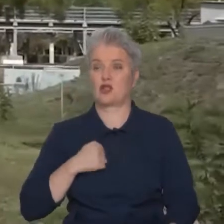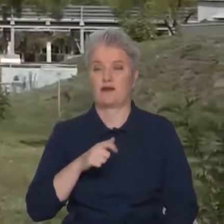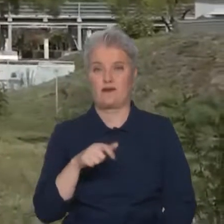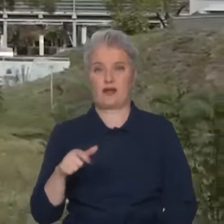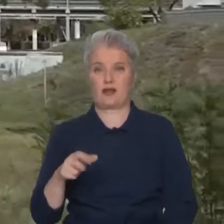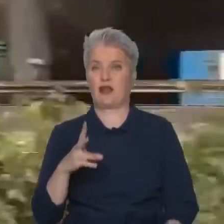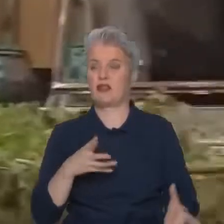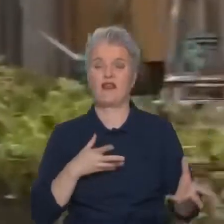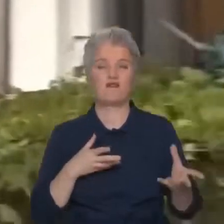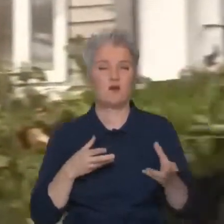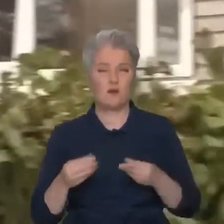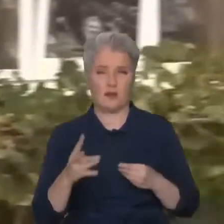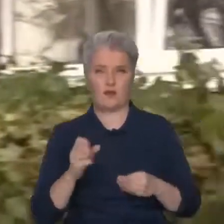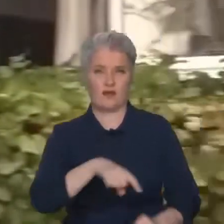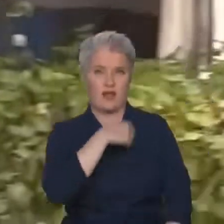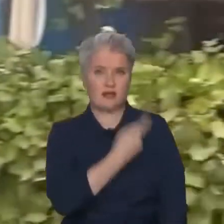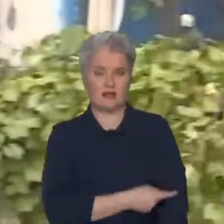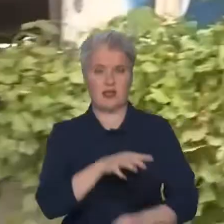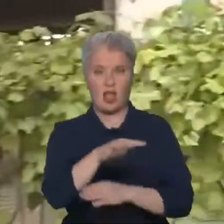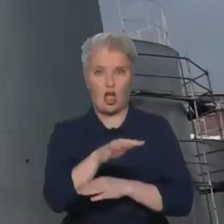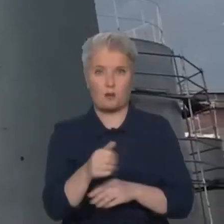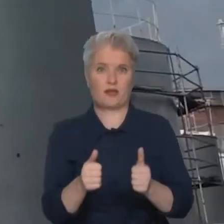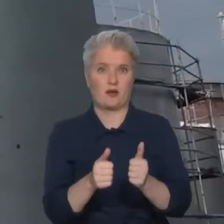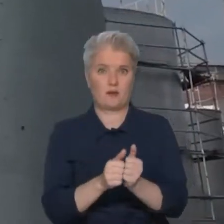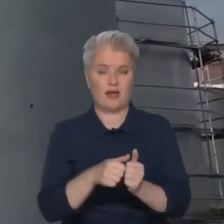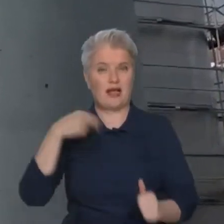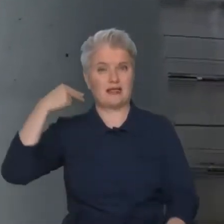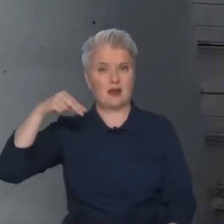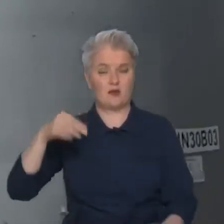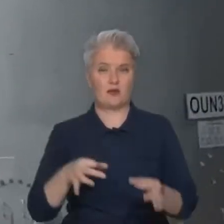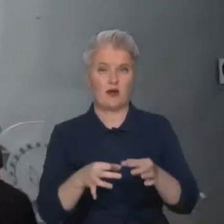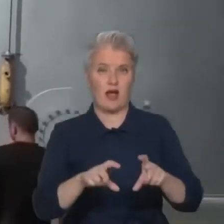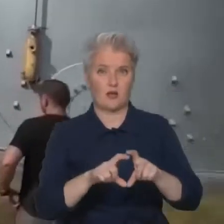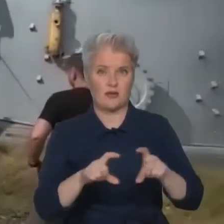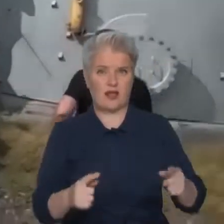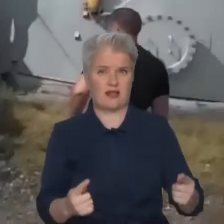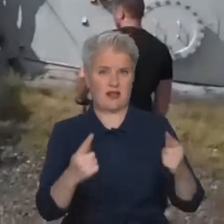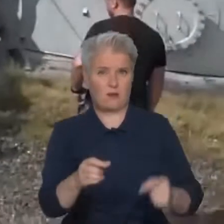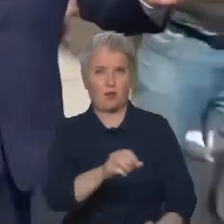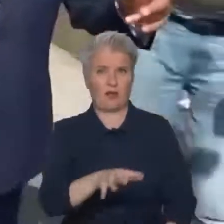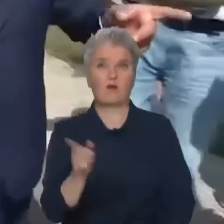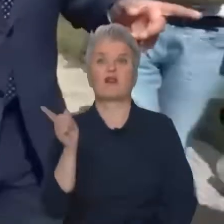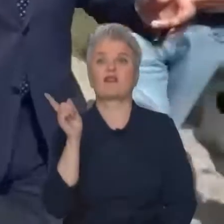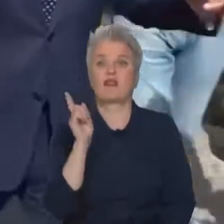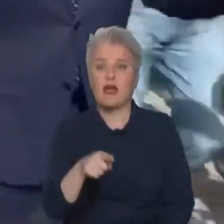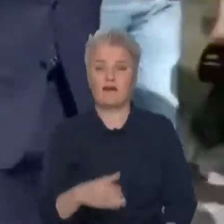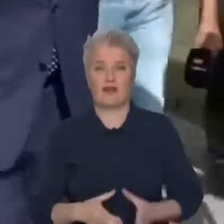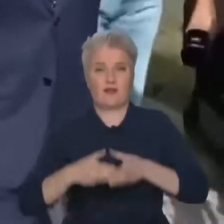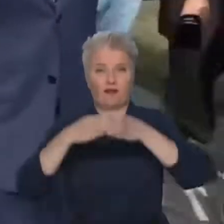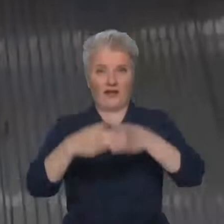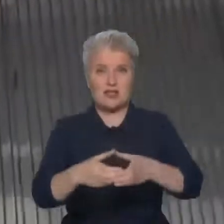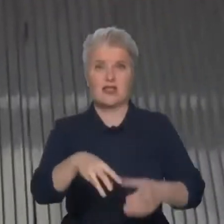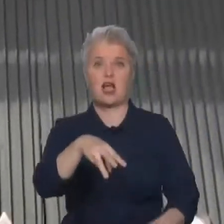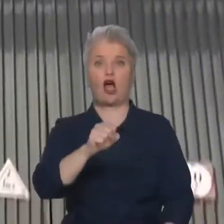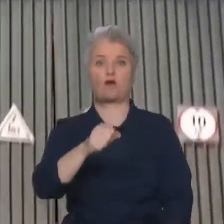Не вплинув на інтенсивність обстрілів поблизу Запорізької атомної електростанції, найбільшої у Європі. Навіть візит місії МАГАТЕ на чолі з